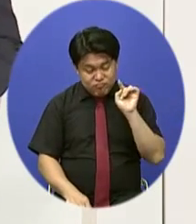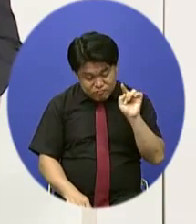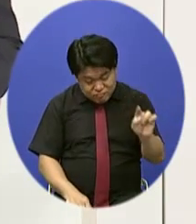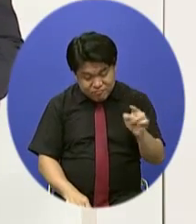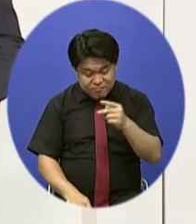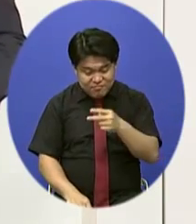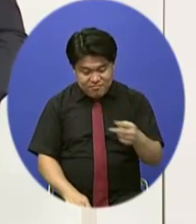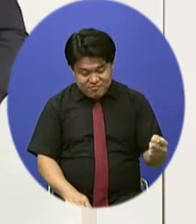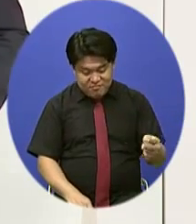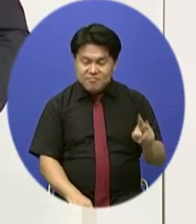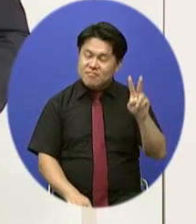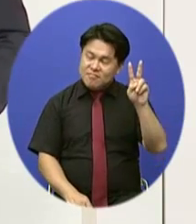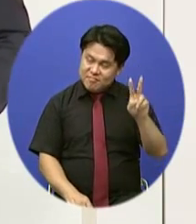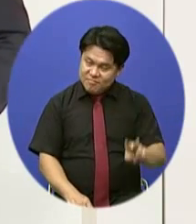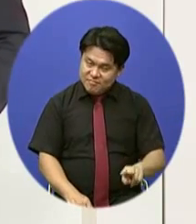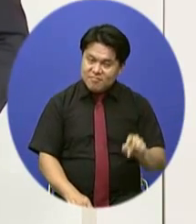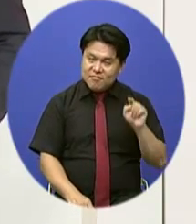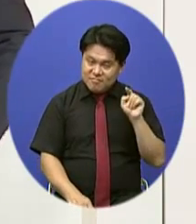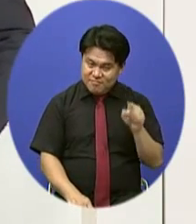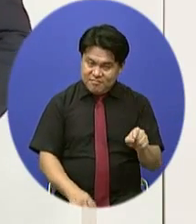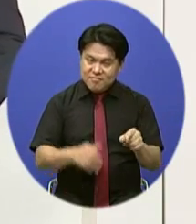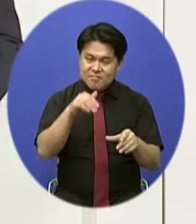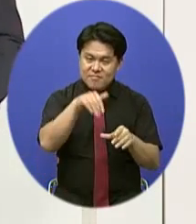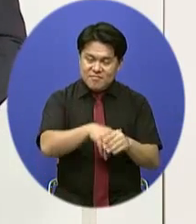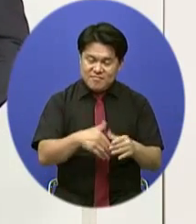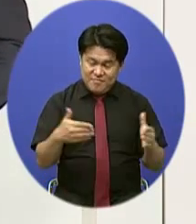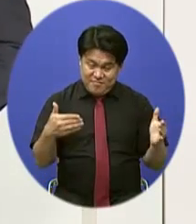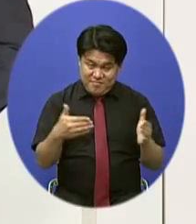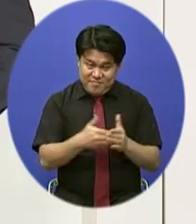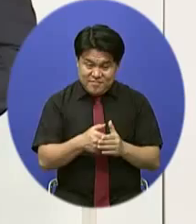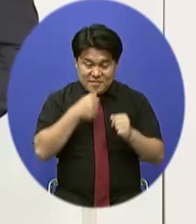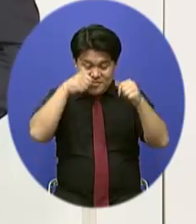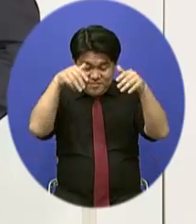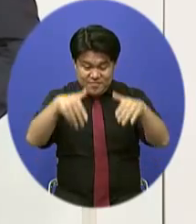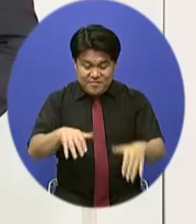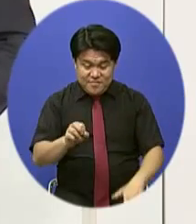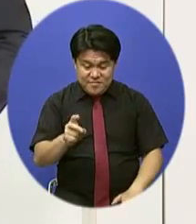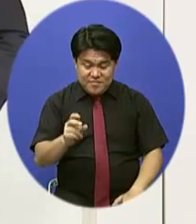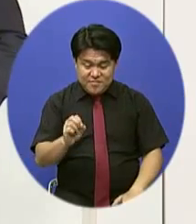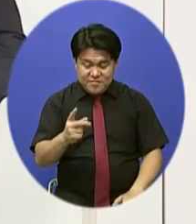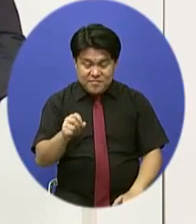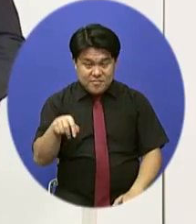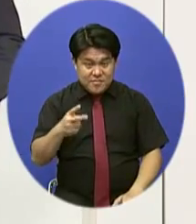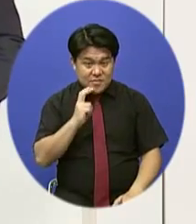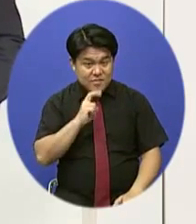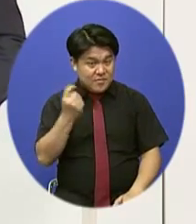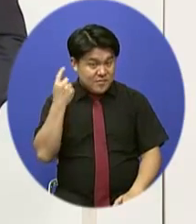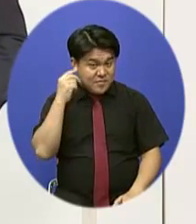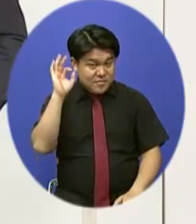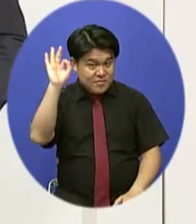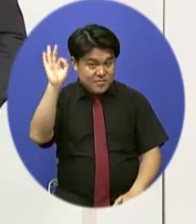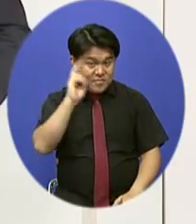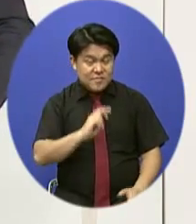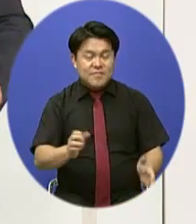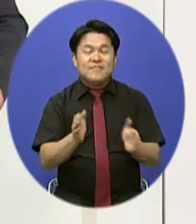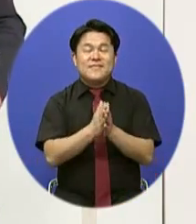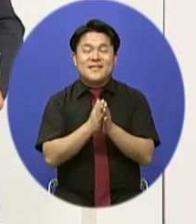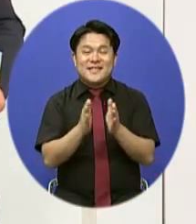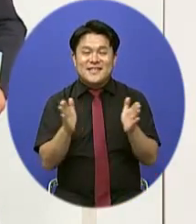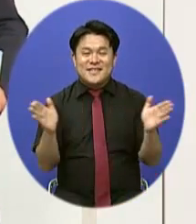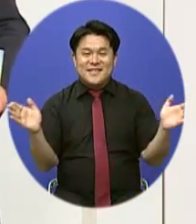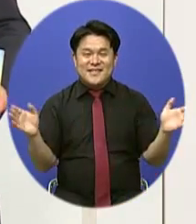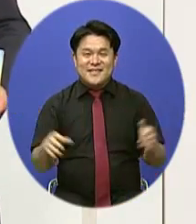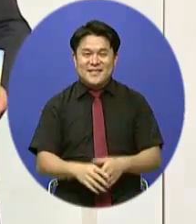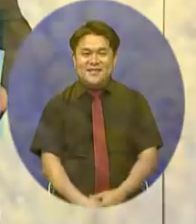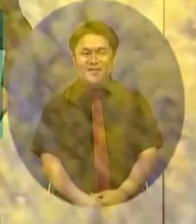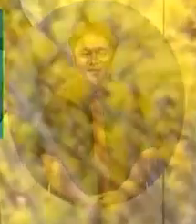우물의 정자를 누르면 심사가 완료됩니다. 네. 자, 비 내리는 영동교인가요? 네. 자, 노래 듣겠습니다. 네. 음악